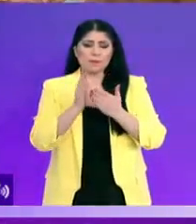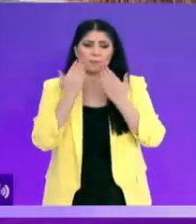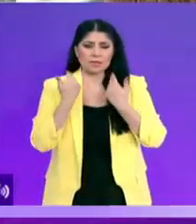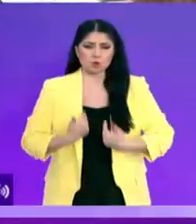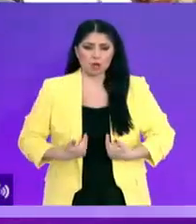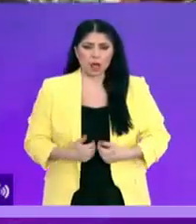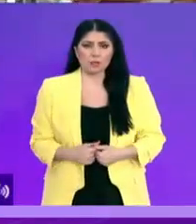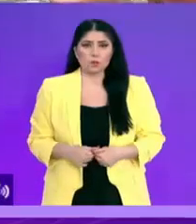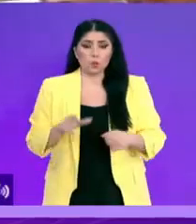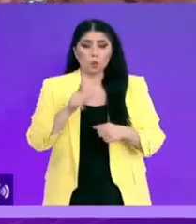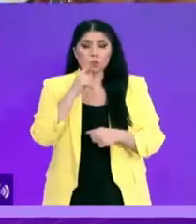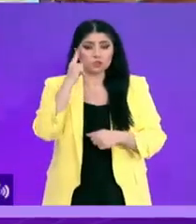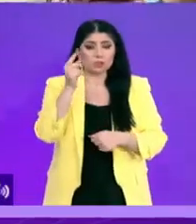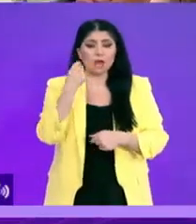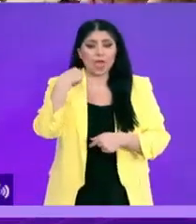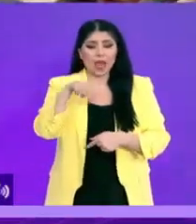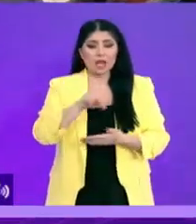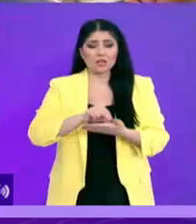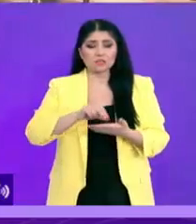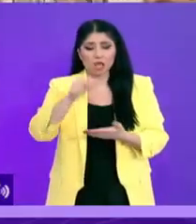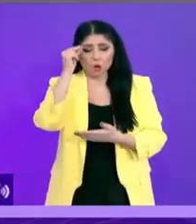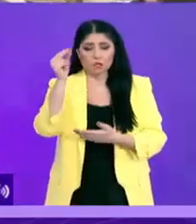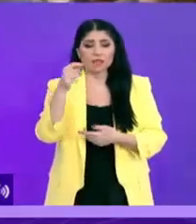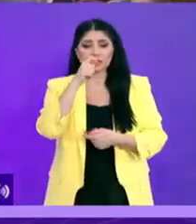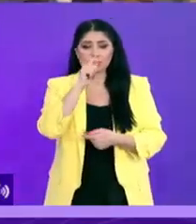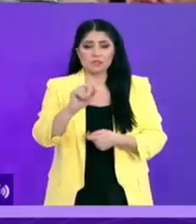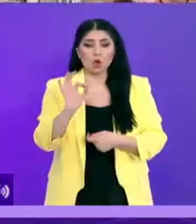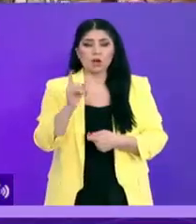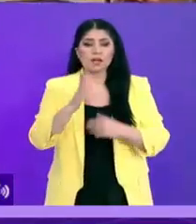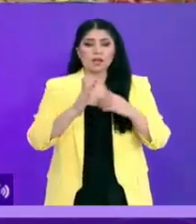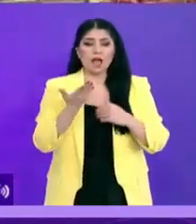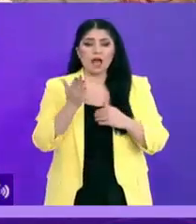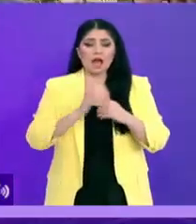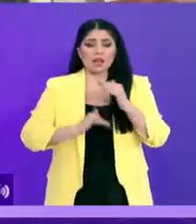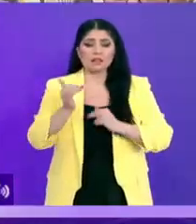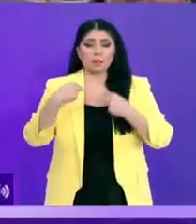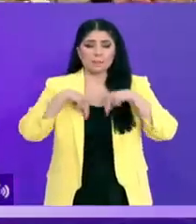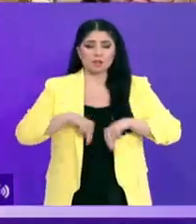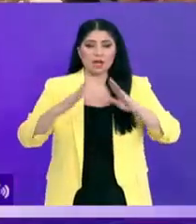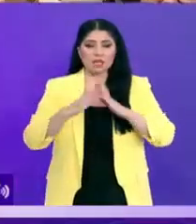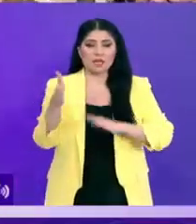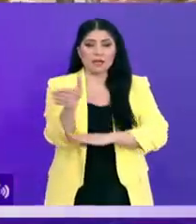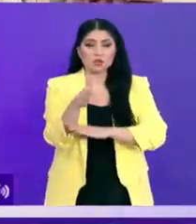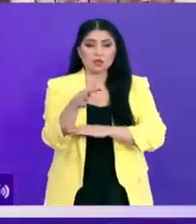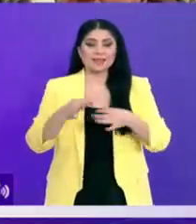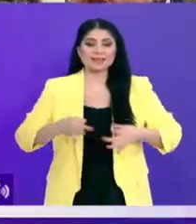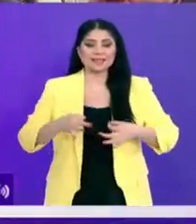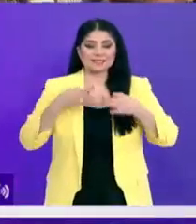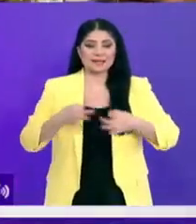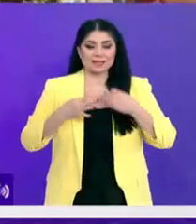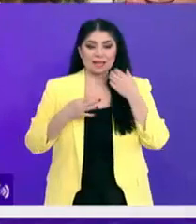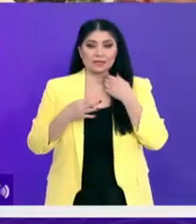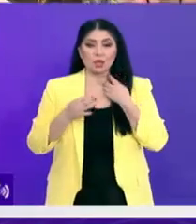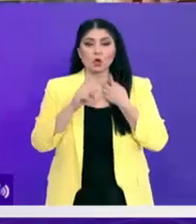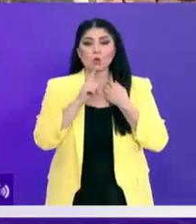unde știm că și-a anunțat și demisia de onoare din funcția de președinte al Casei Naționale de Sănătate.